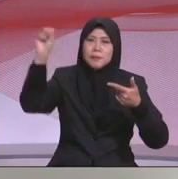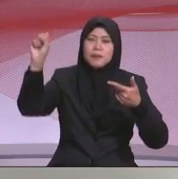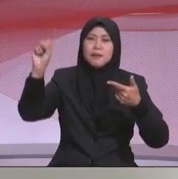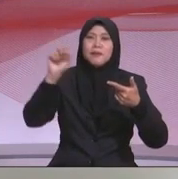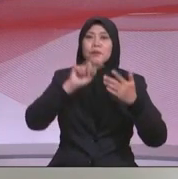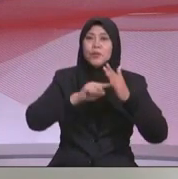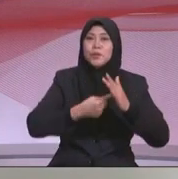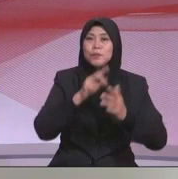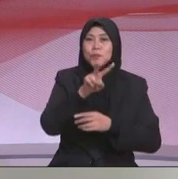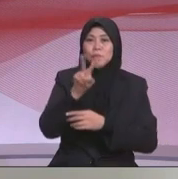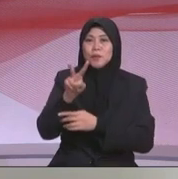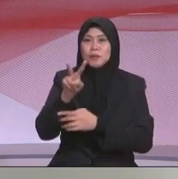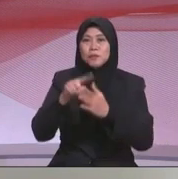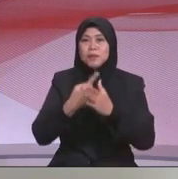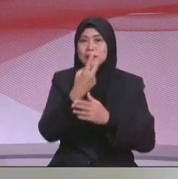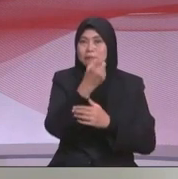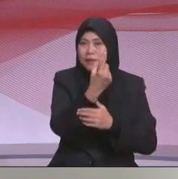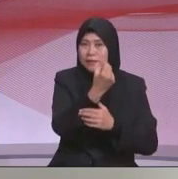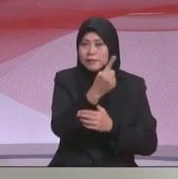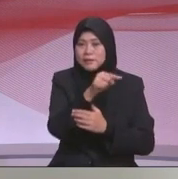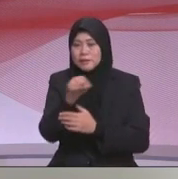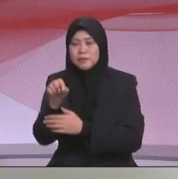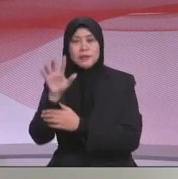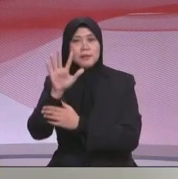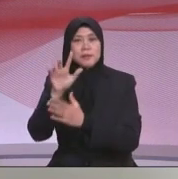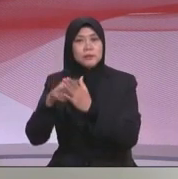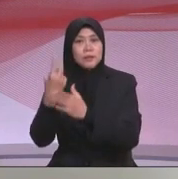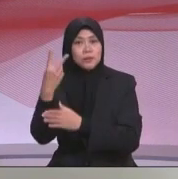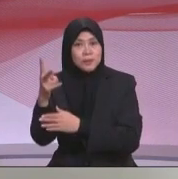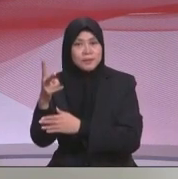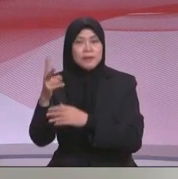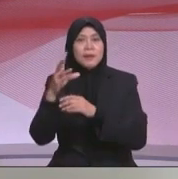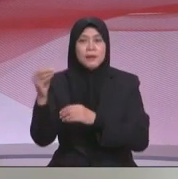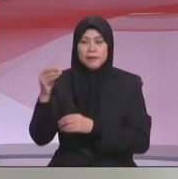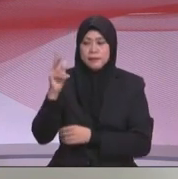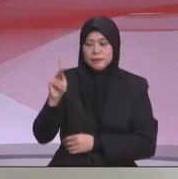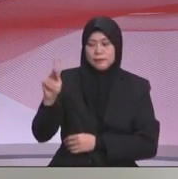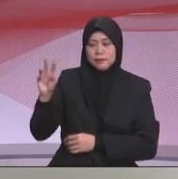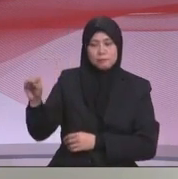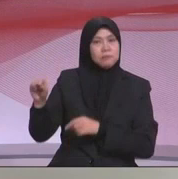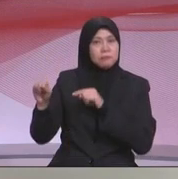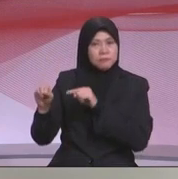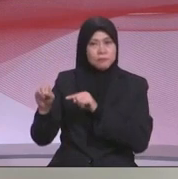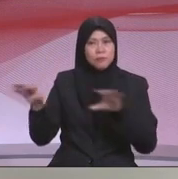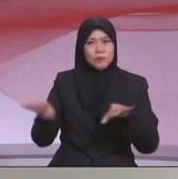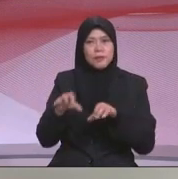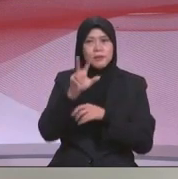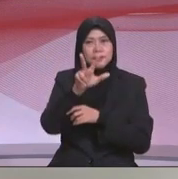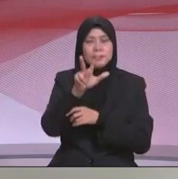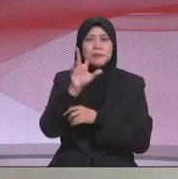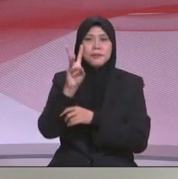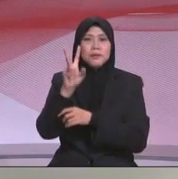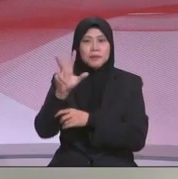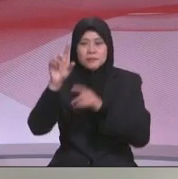22 November sehingga 5 Disember. KKM telah melaksanakan